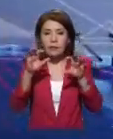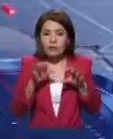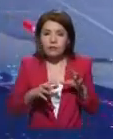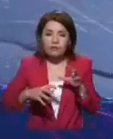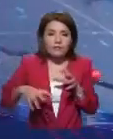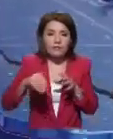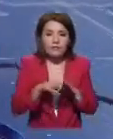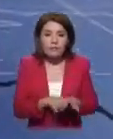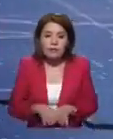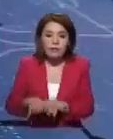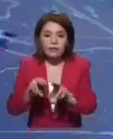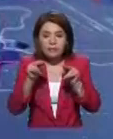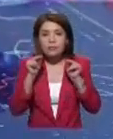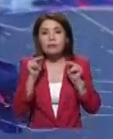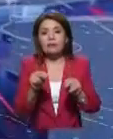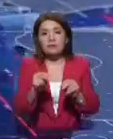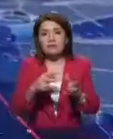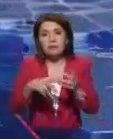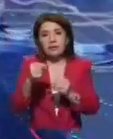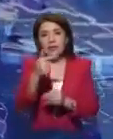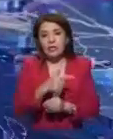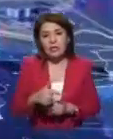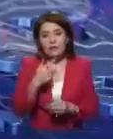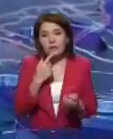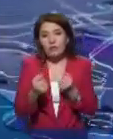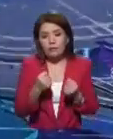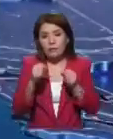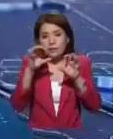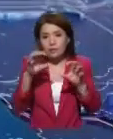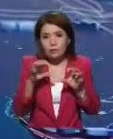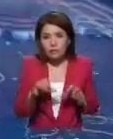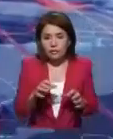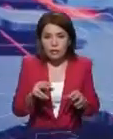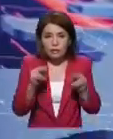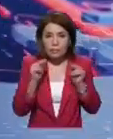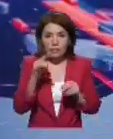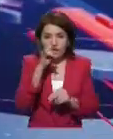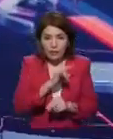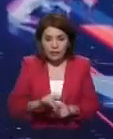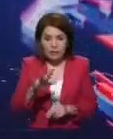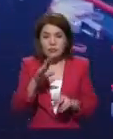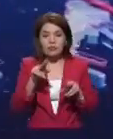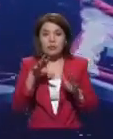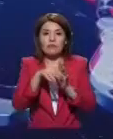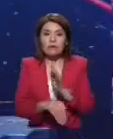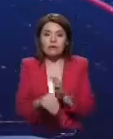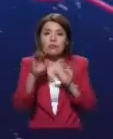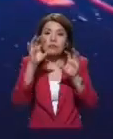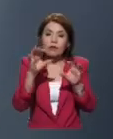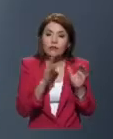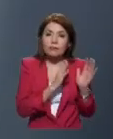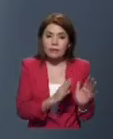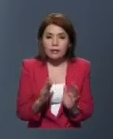всех. Справедливость в обществе – это солидарность граждан во имя укрепления законности. Справедливый Казахстан – это страна, где царят закон и